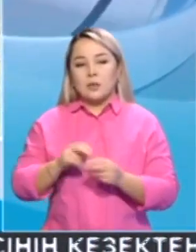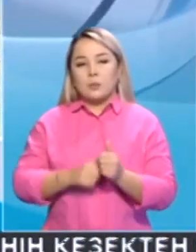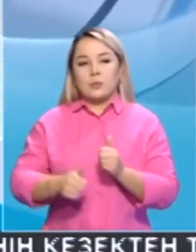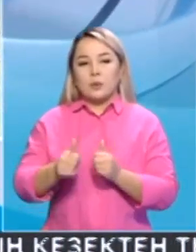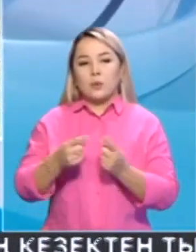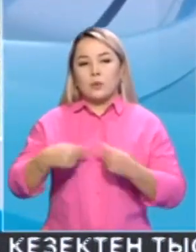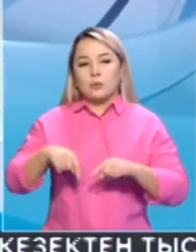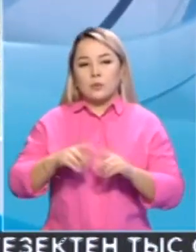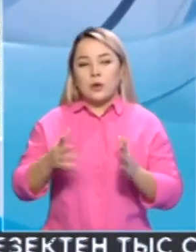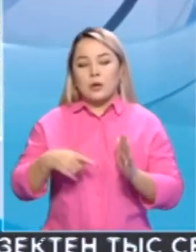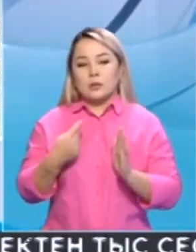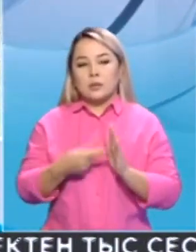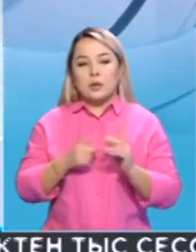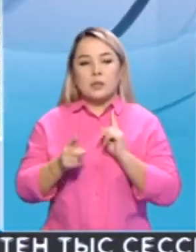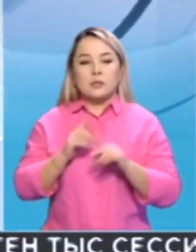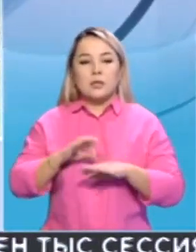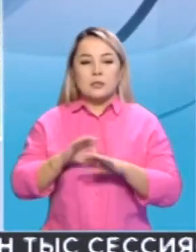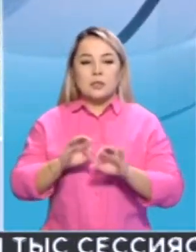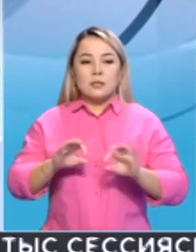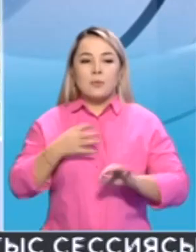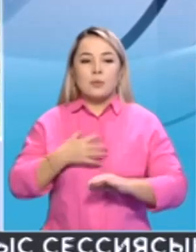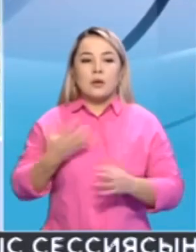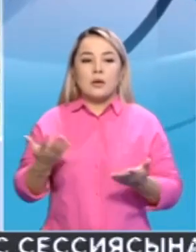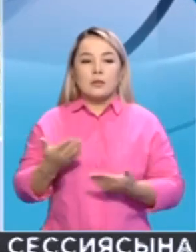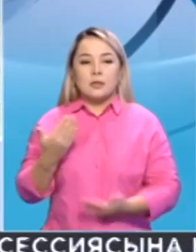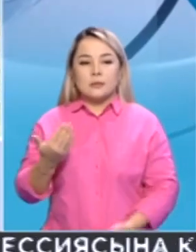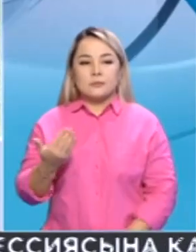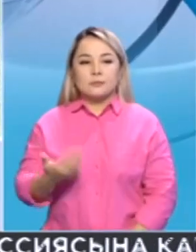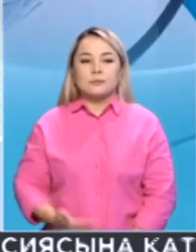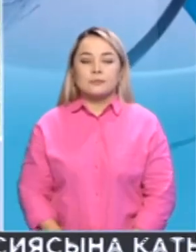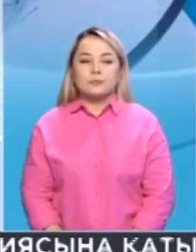құрылтайында қандай мәселелер қозғалып жатыр? Негізгілерін айтып өтсеңіз.